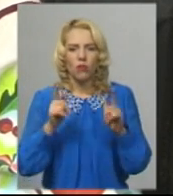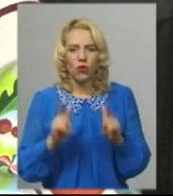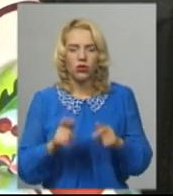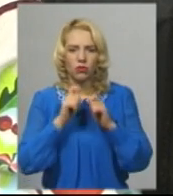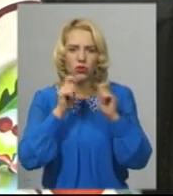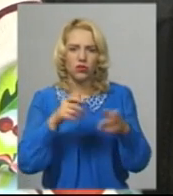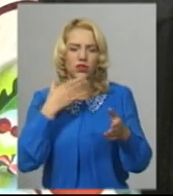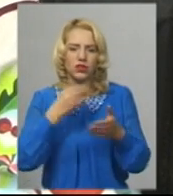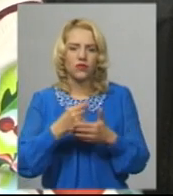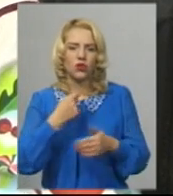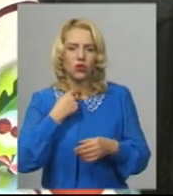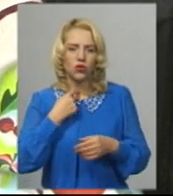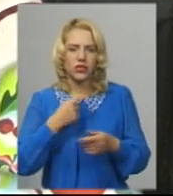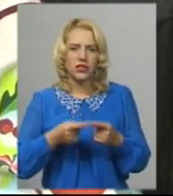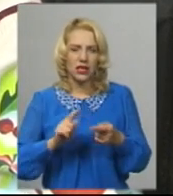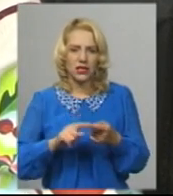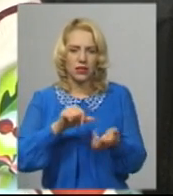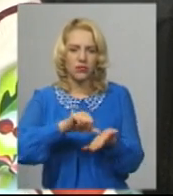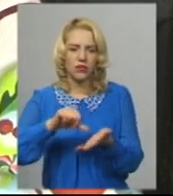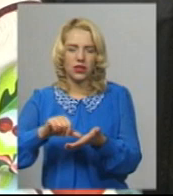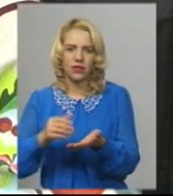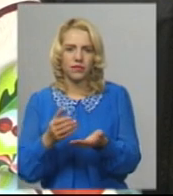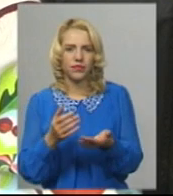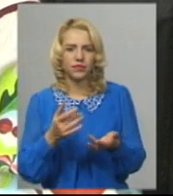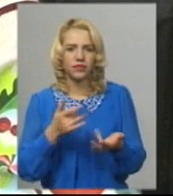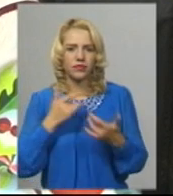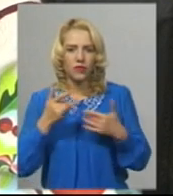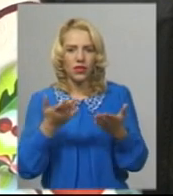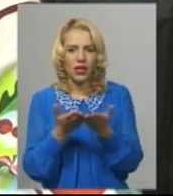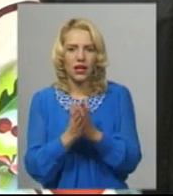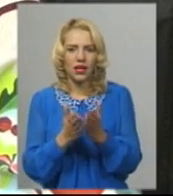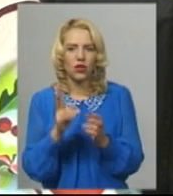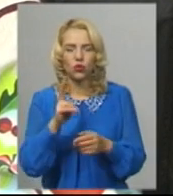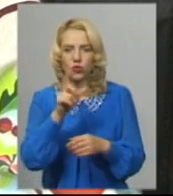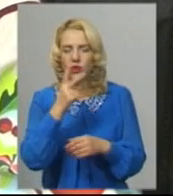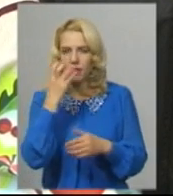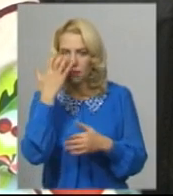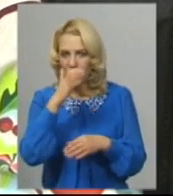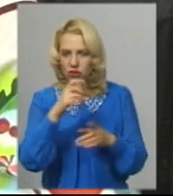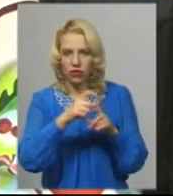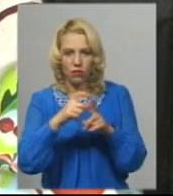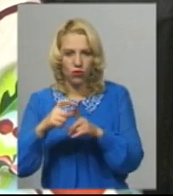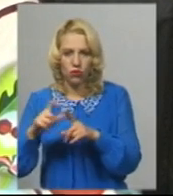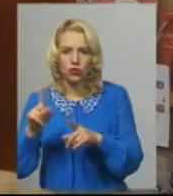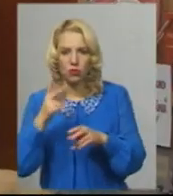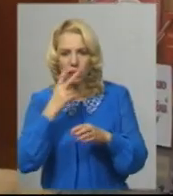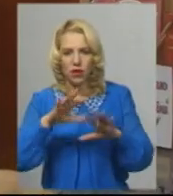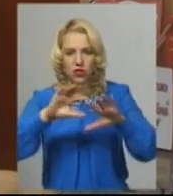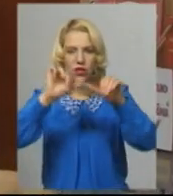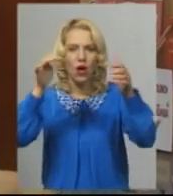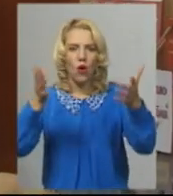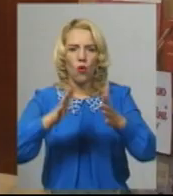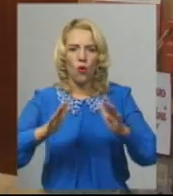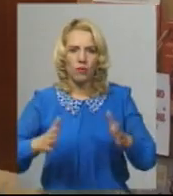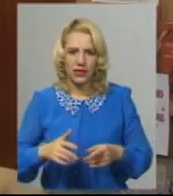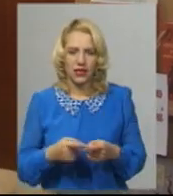свої голоси персонажам книги, для того, щоб ті люди, які не бачать букв, щоб вони могли побачити образами. Валентина